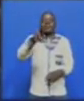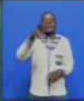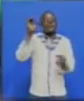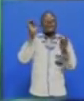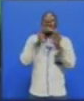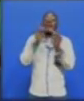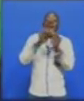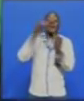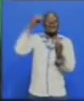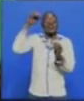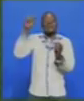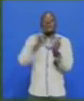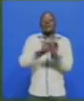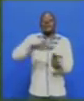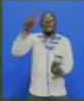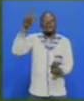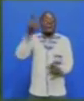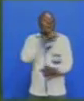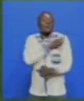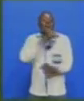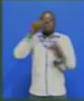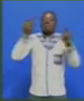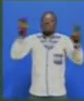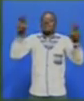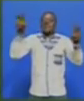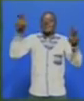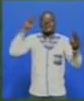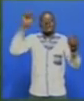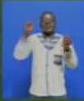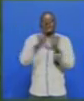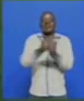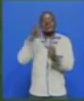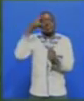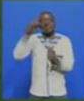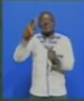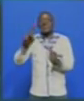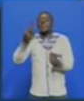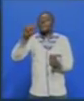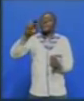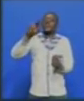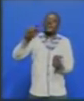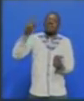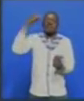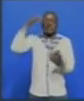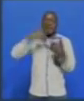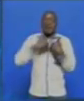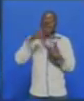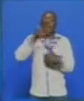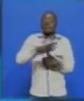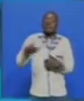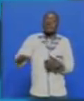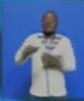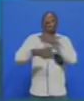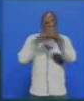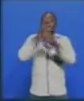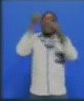record de son grand rival argentin Léo Messi. De son propre aveu, la star portugaise du Real Madrid, à bientôt 33 ans, ne pensait pas pouvoir